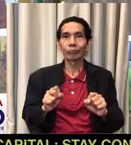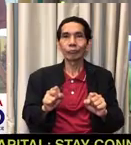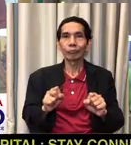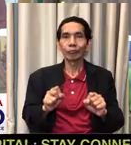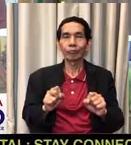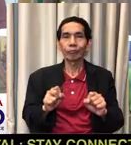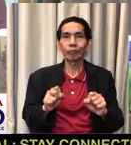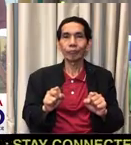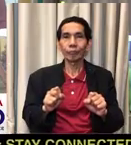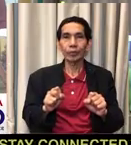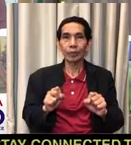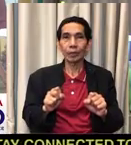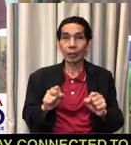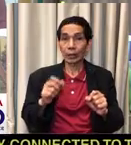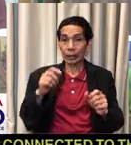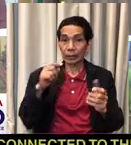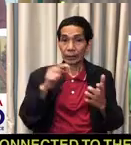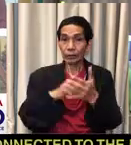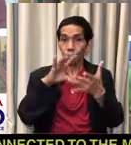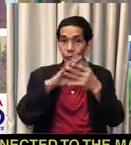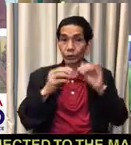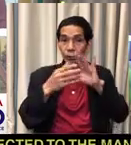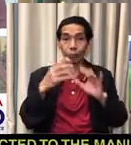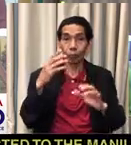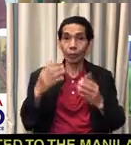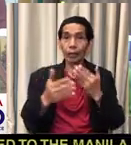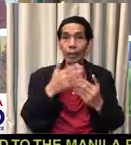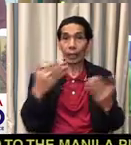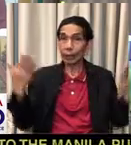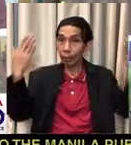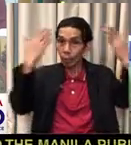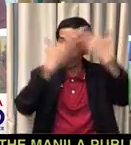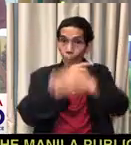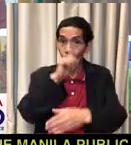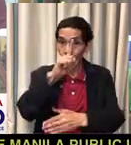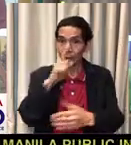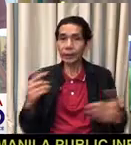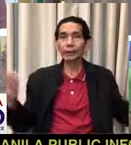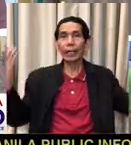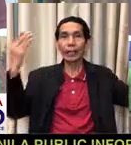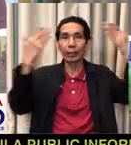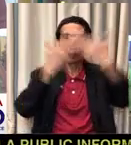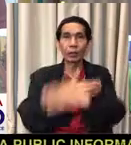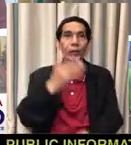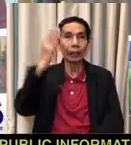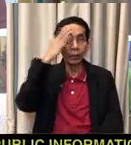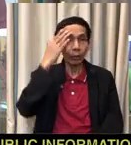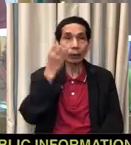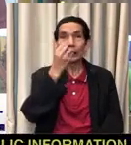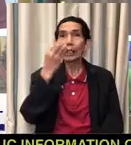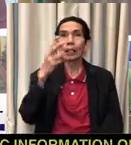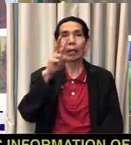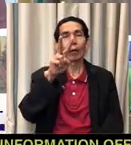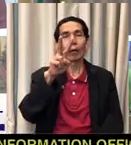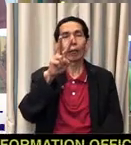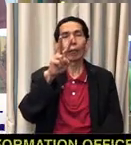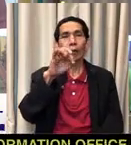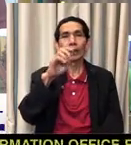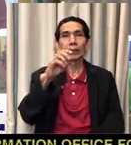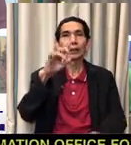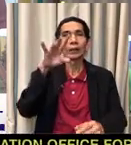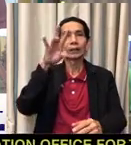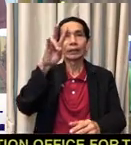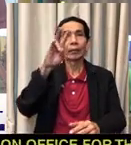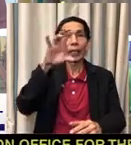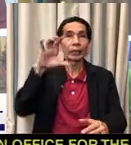Ito ang catch ng kwento na yan, ng sample na yan. Gabi lang ha, isang gabi lang namin. Alam nyo ilan ang violators?